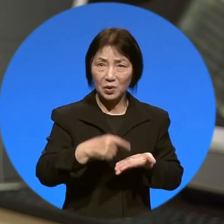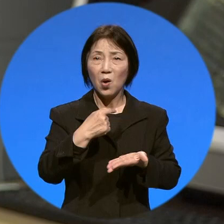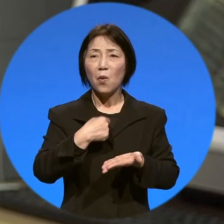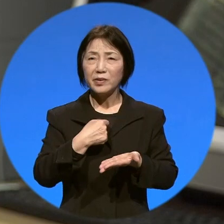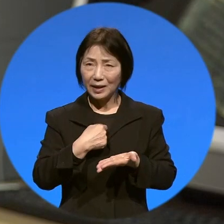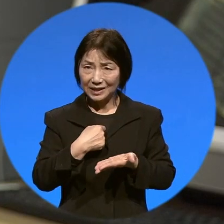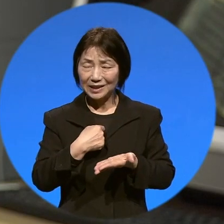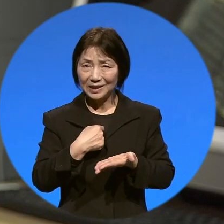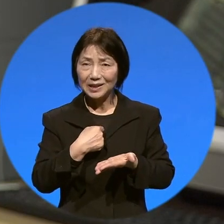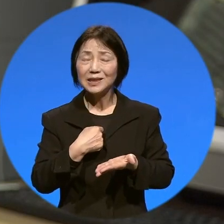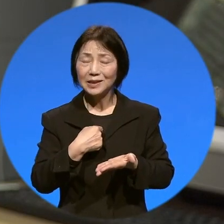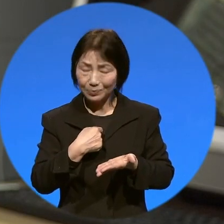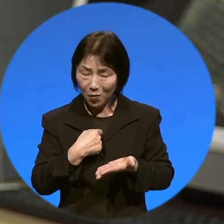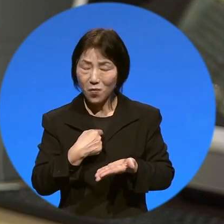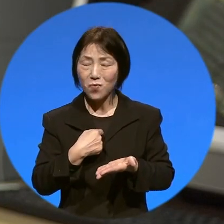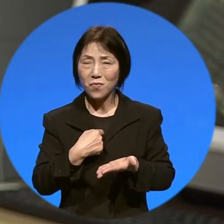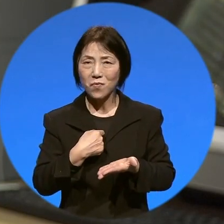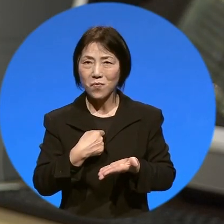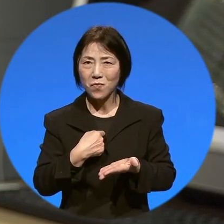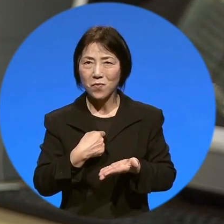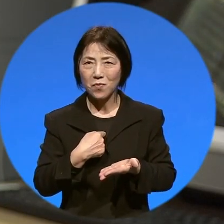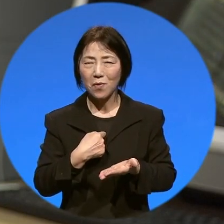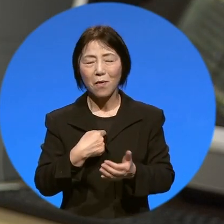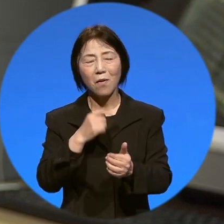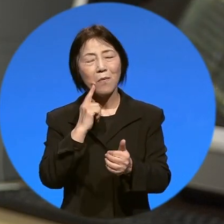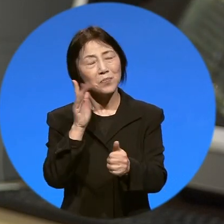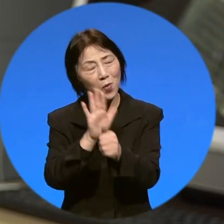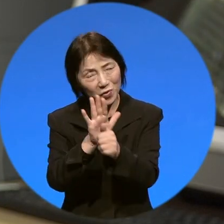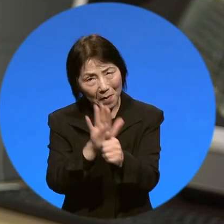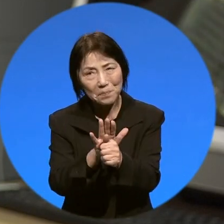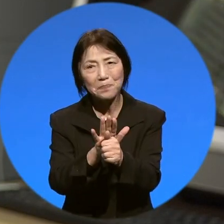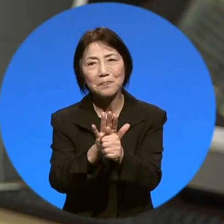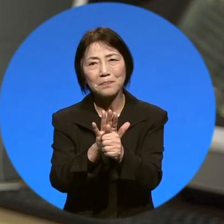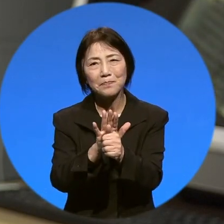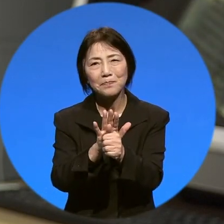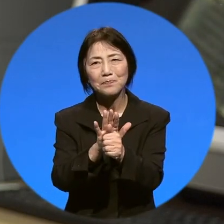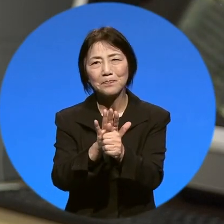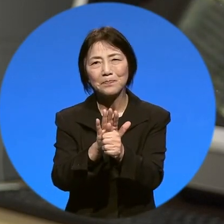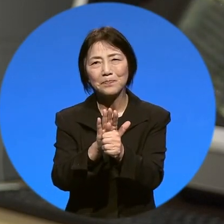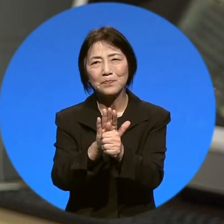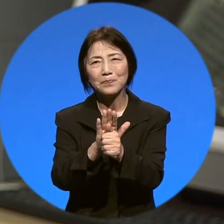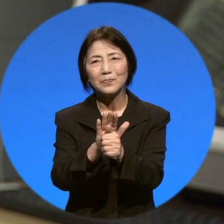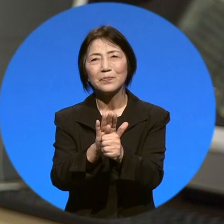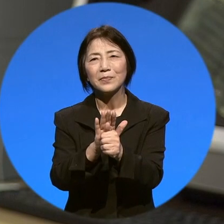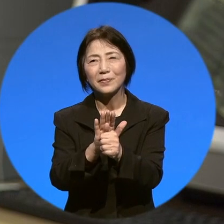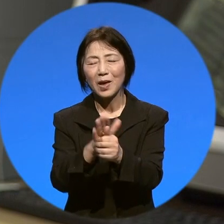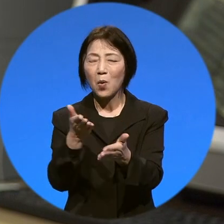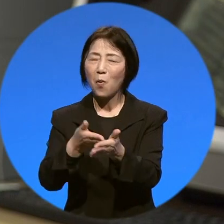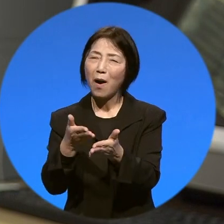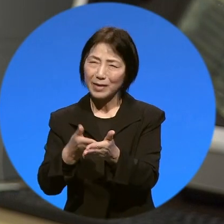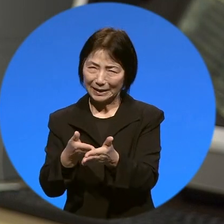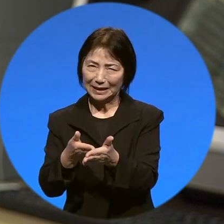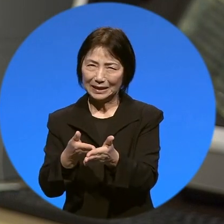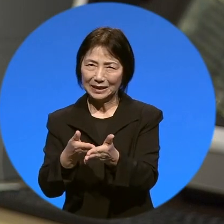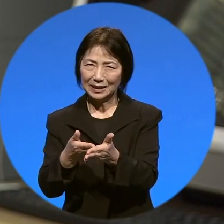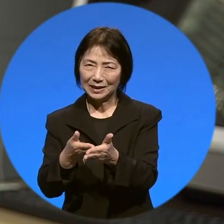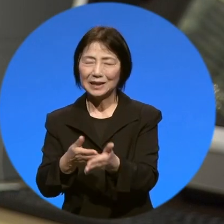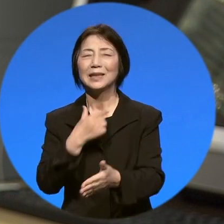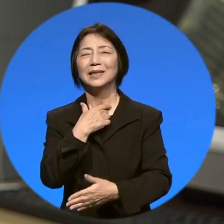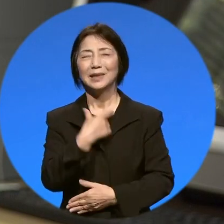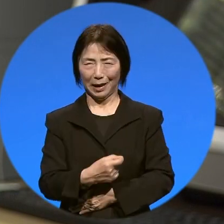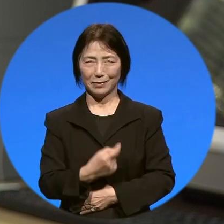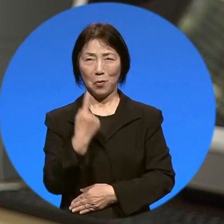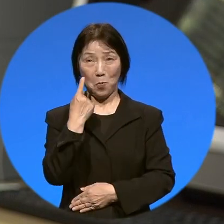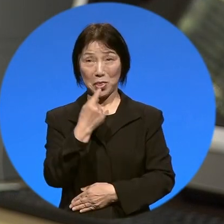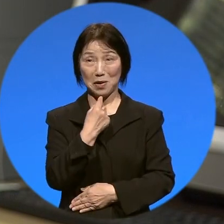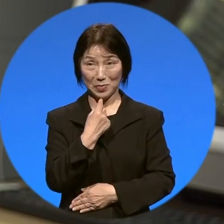のできる限りの助言、そしてお話はさせていただきたい